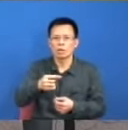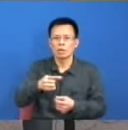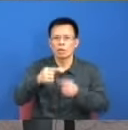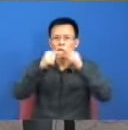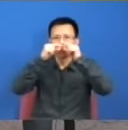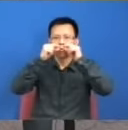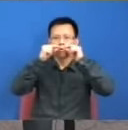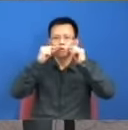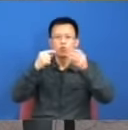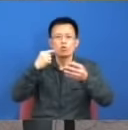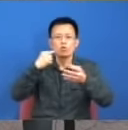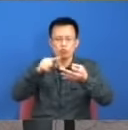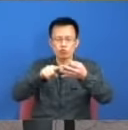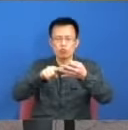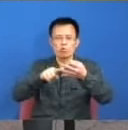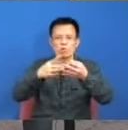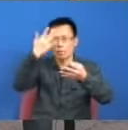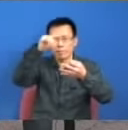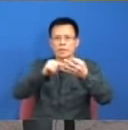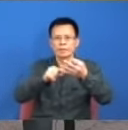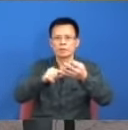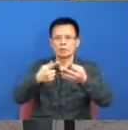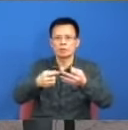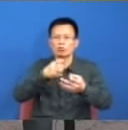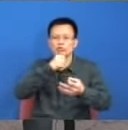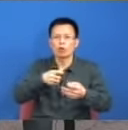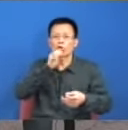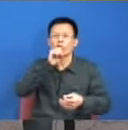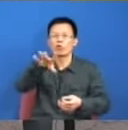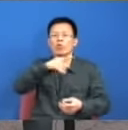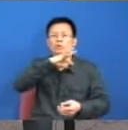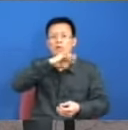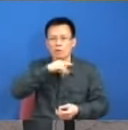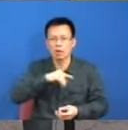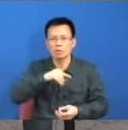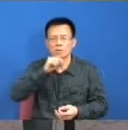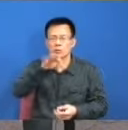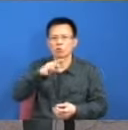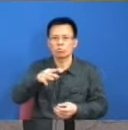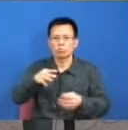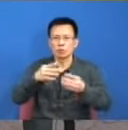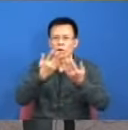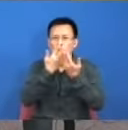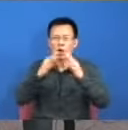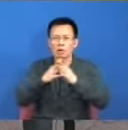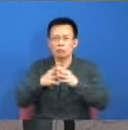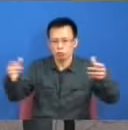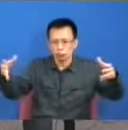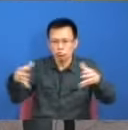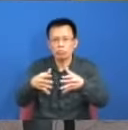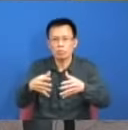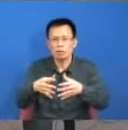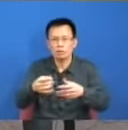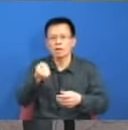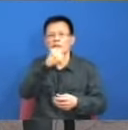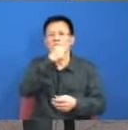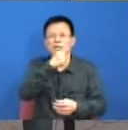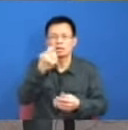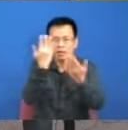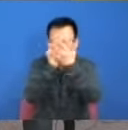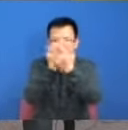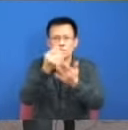你明明係用高壓去令到人哋學校咧係要縮班，然後咧對住電視機嘅訪問就話：哦，